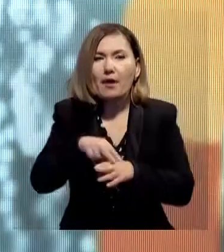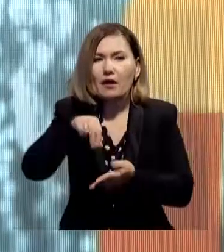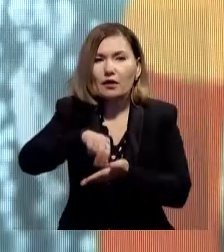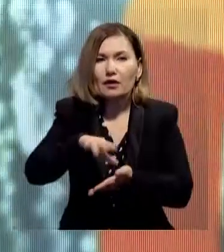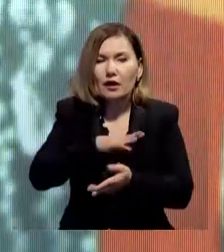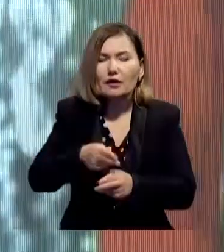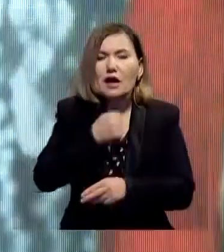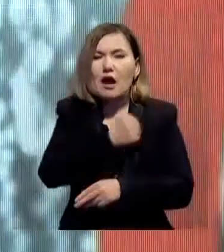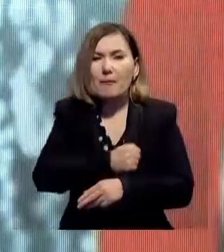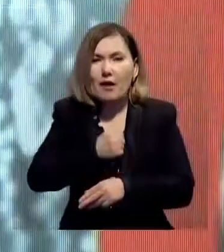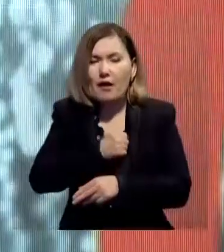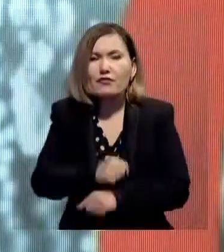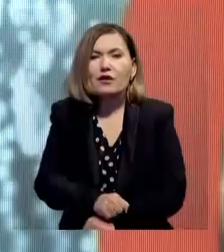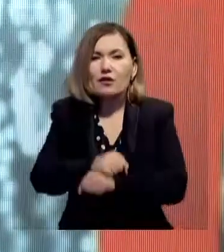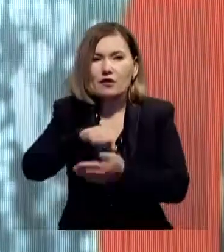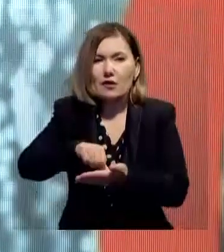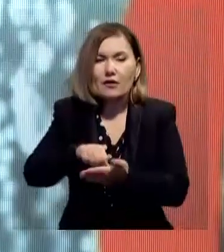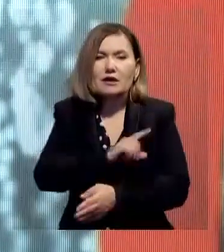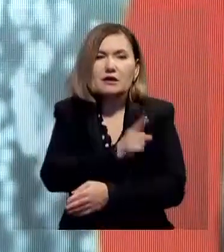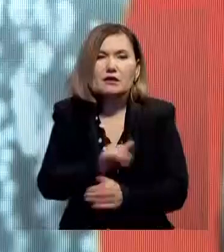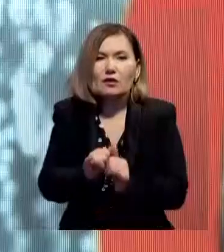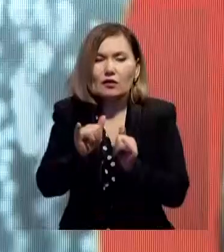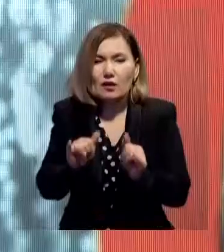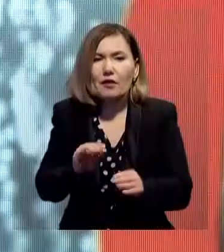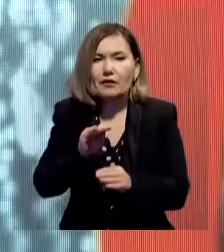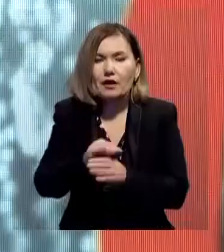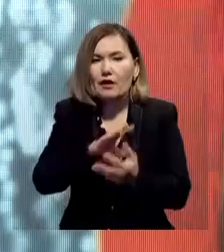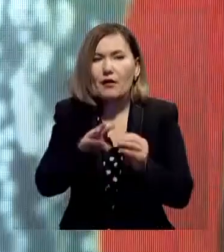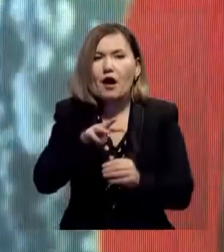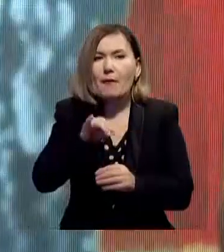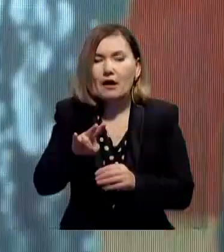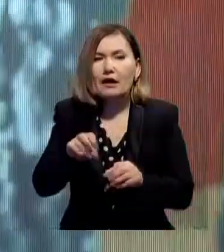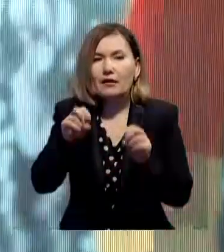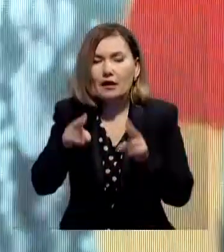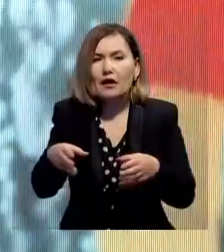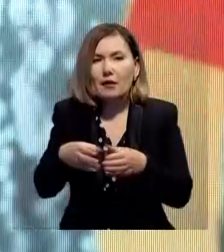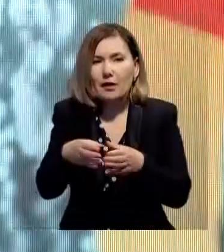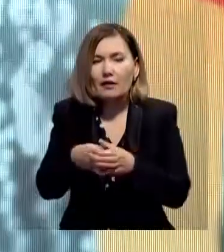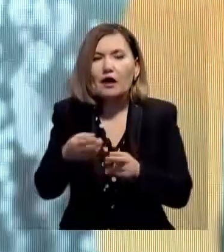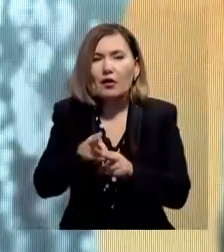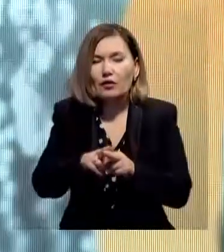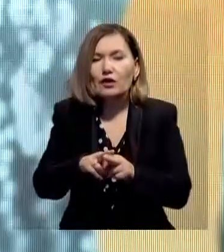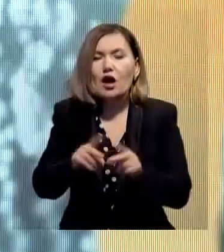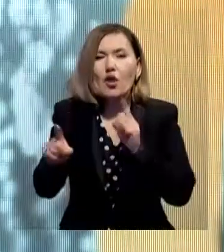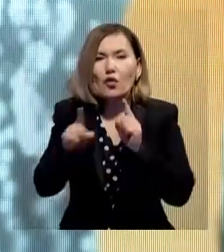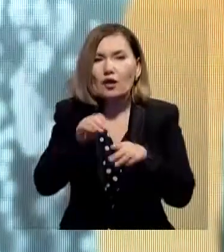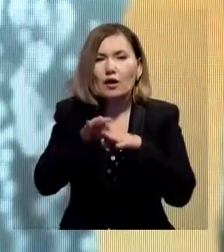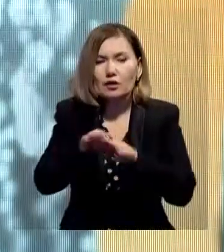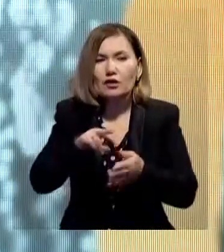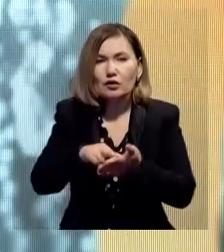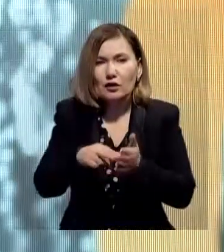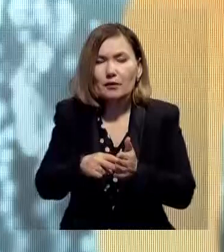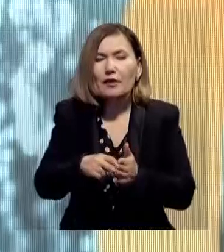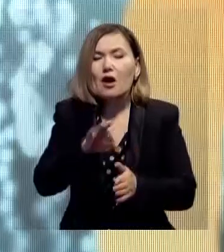шығарылды. Ашынған наразы топтың да қарасы көбейіп жатыр. Көп ұзамай Макрон арнайы құрылған дағдарыс штабының отырысын өткізуі